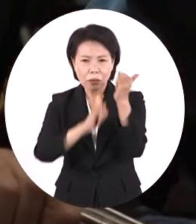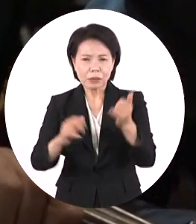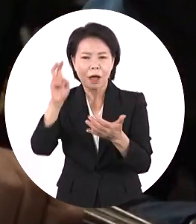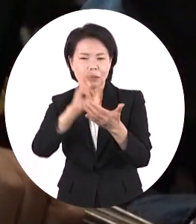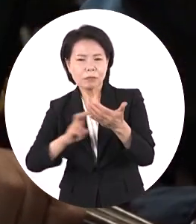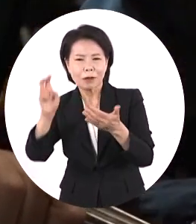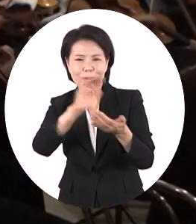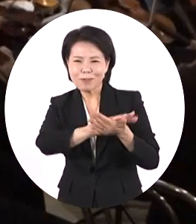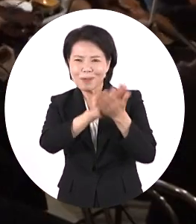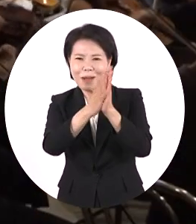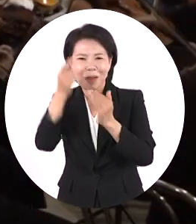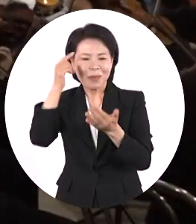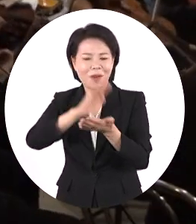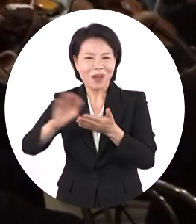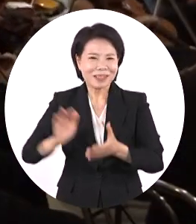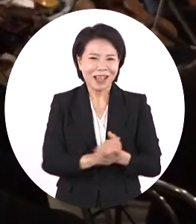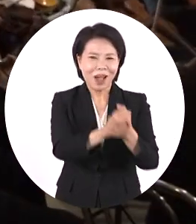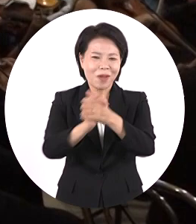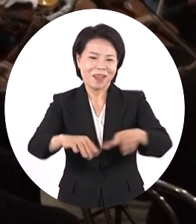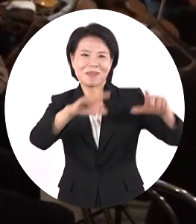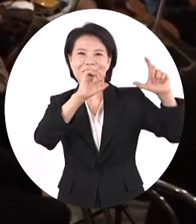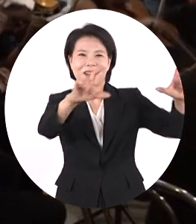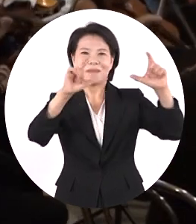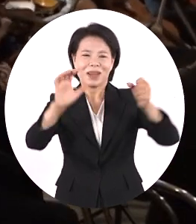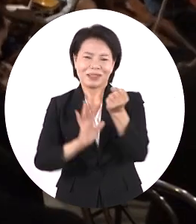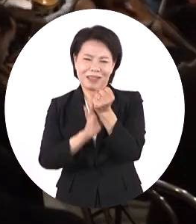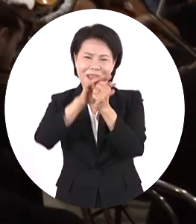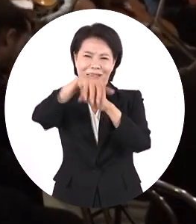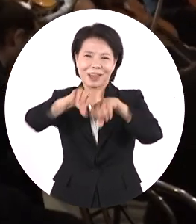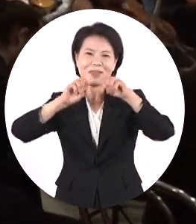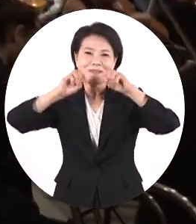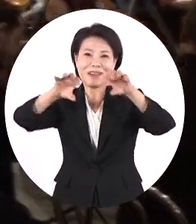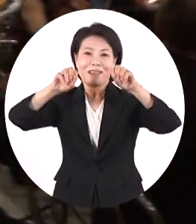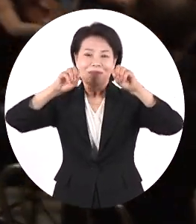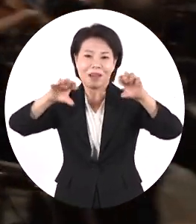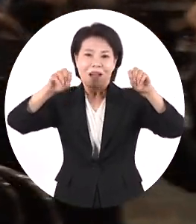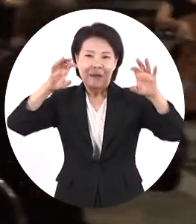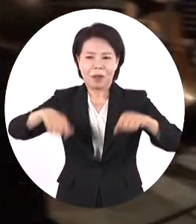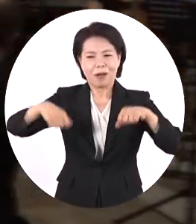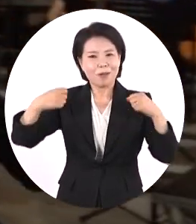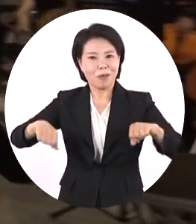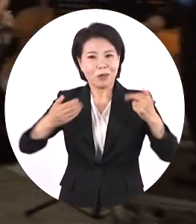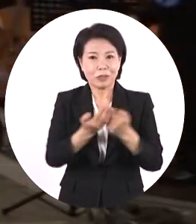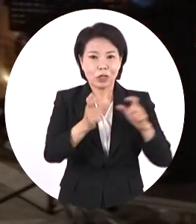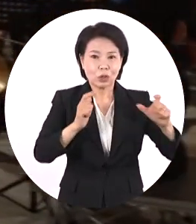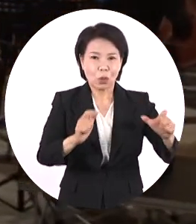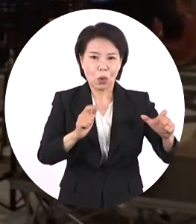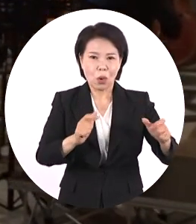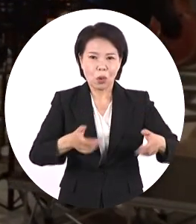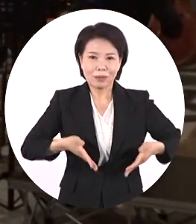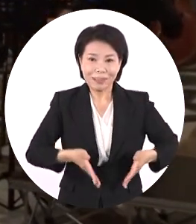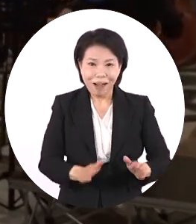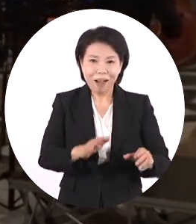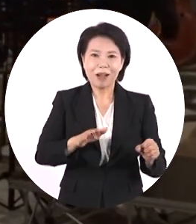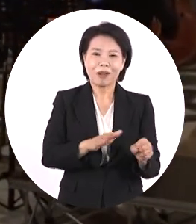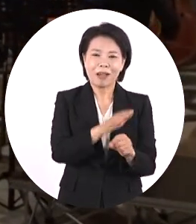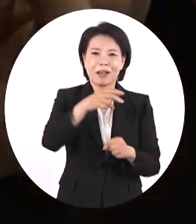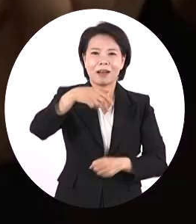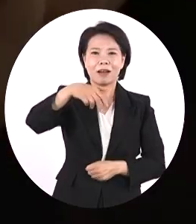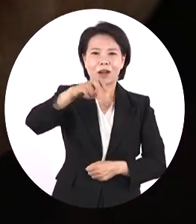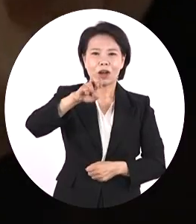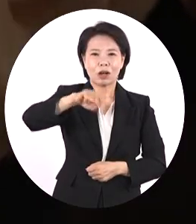승화돼 평화와 화해의 메시지를 전 세계에 전달했습니다. 공연은 제주 출신 문효진 작곡가의